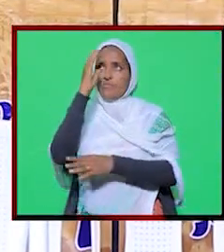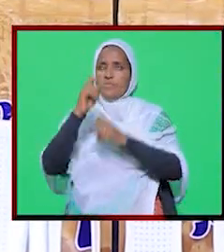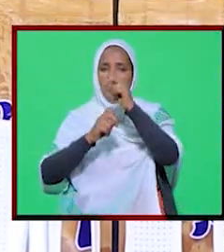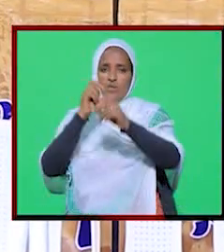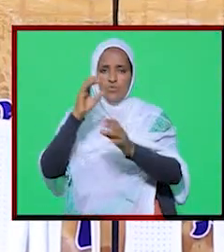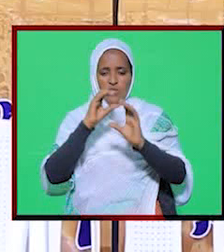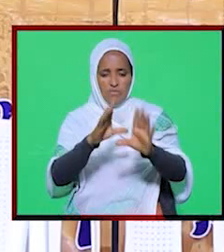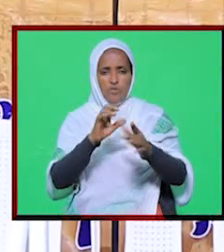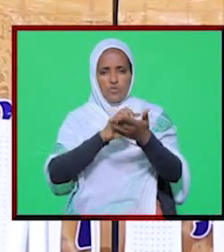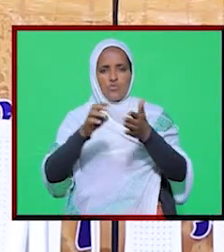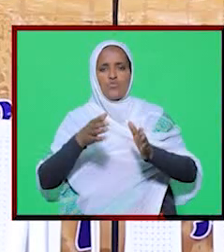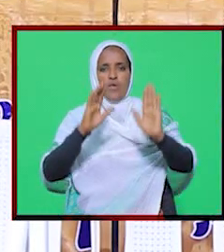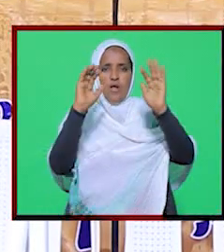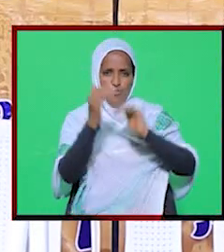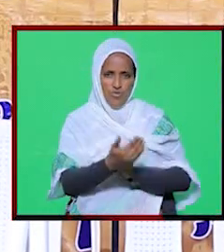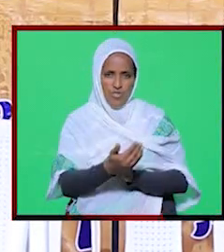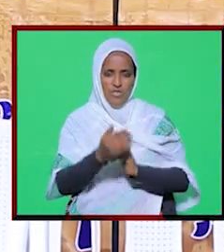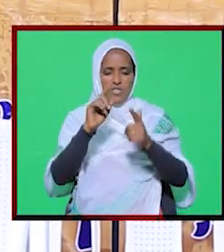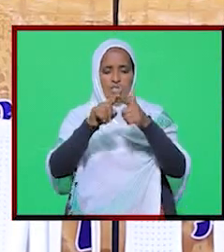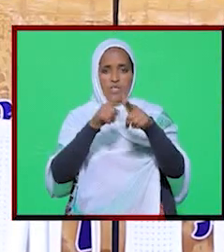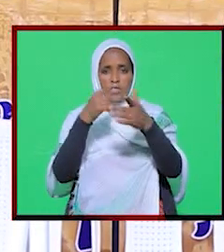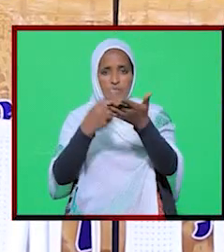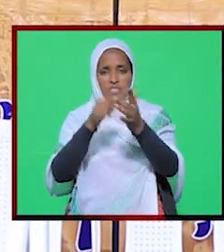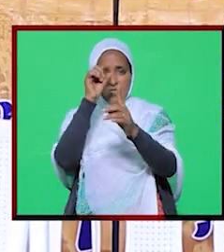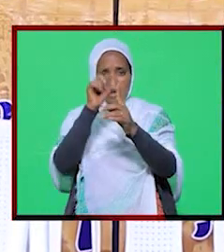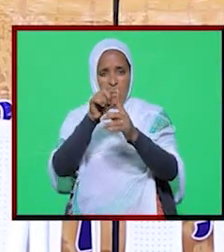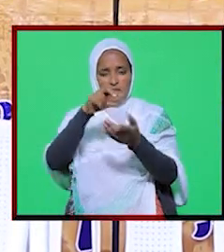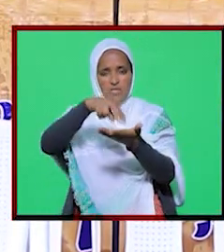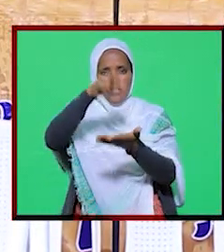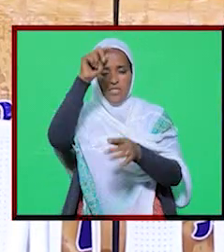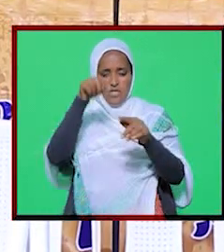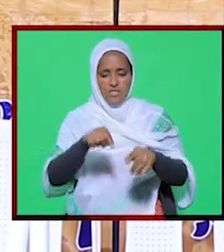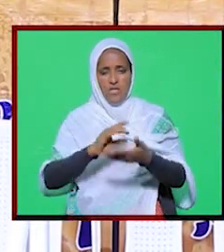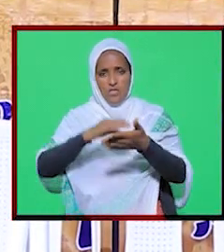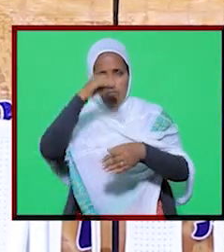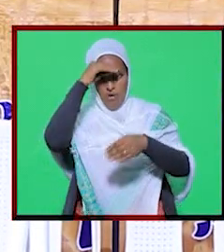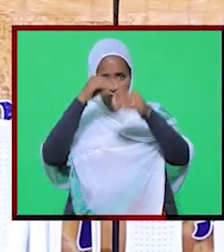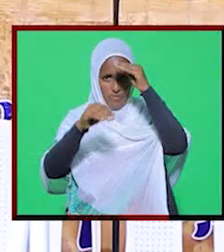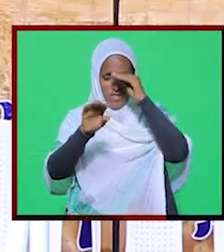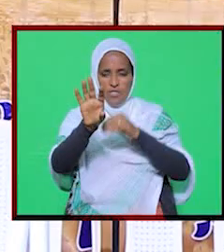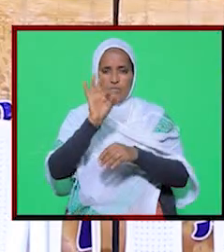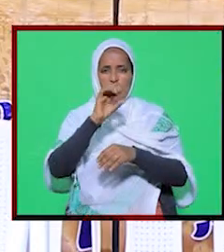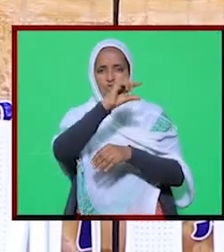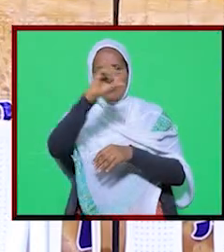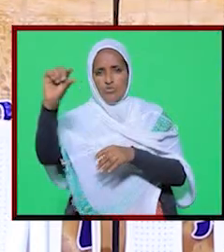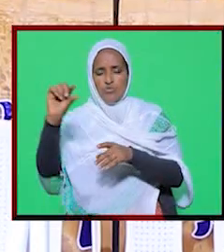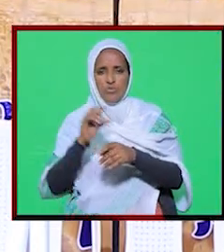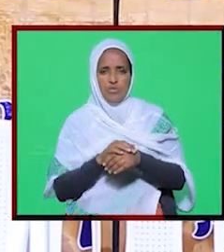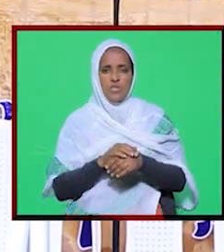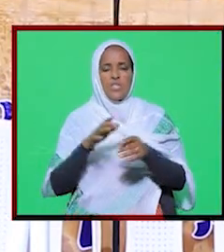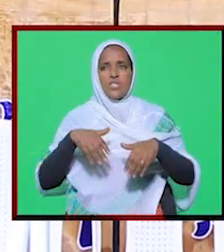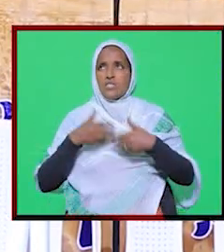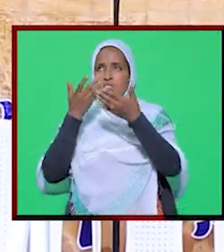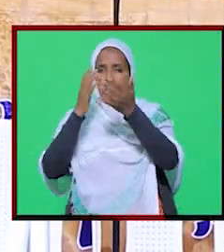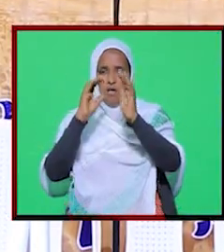በቸርነቱ እንዲያስተምረን ቅዱስ ፈቃድ ይሁንልን። እንግዲህ በዚህ ቃል ተነስተን ለዛሬ እንድንማርበት የተመረጠው ርዕሰ ጉዳይ